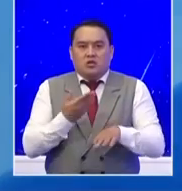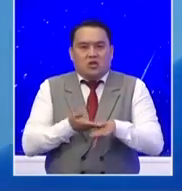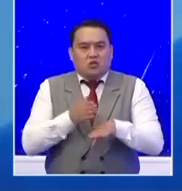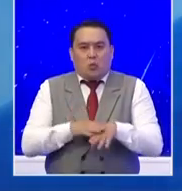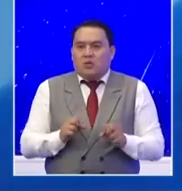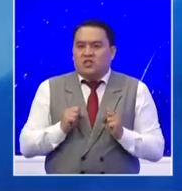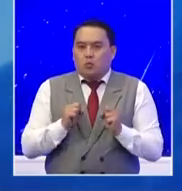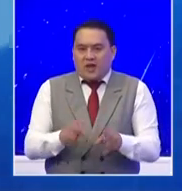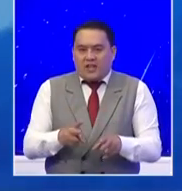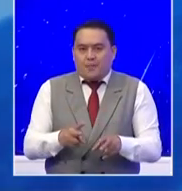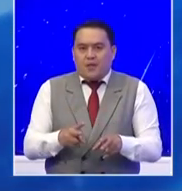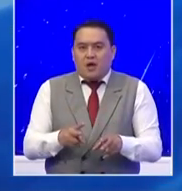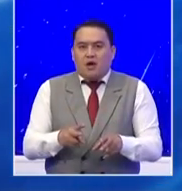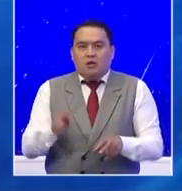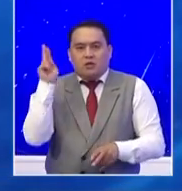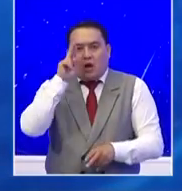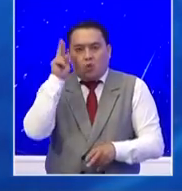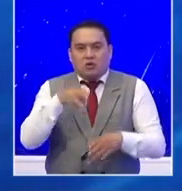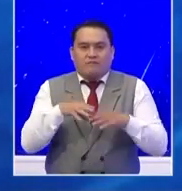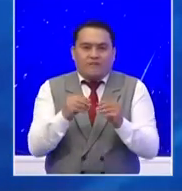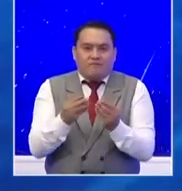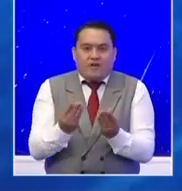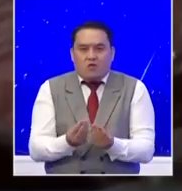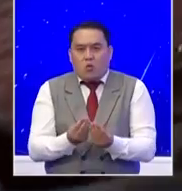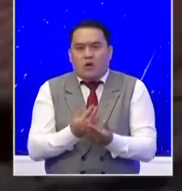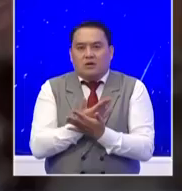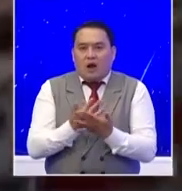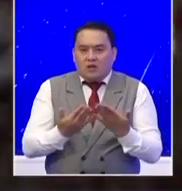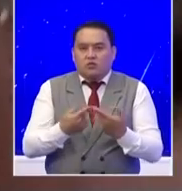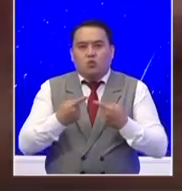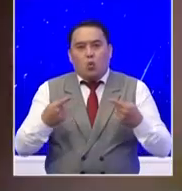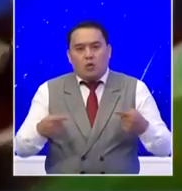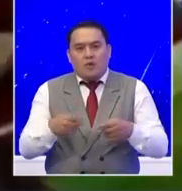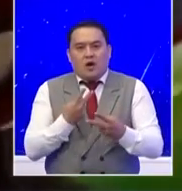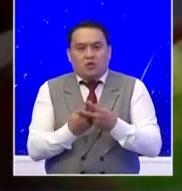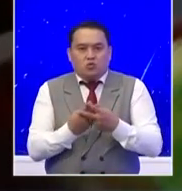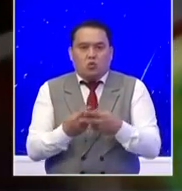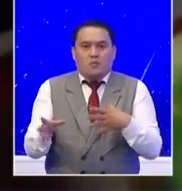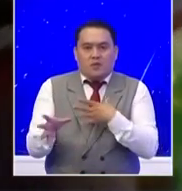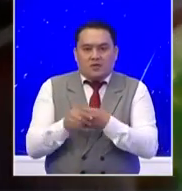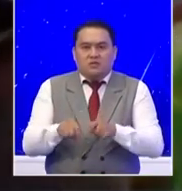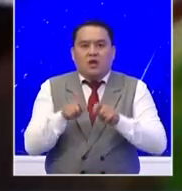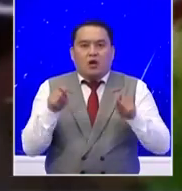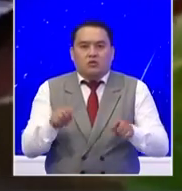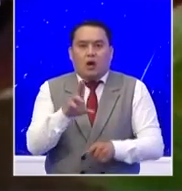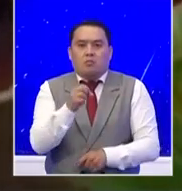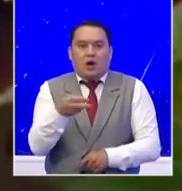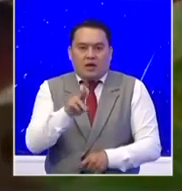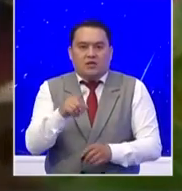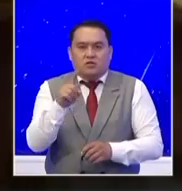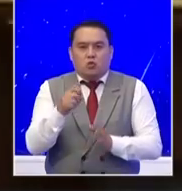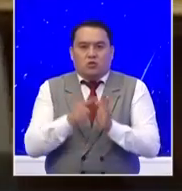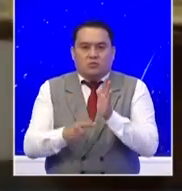тяжкого преступления. Здесь он научился лепить фигуры из гипса. Вместе с другим осужденным они создали скульптуру Абая в